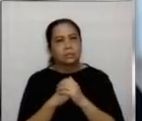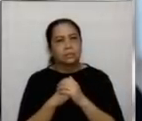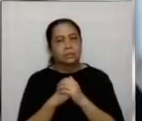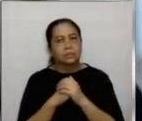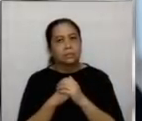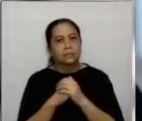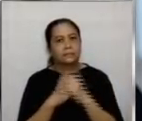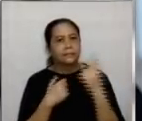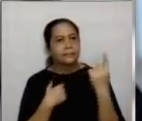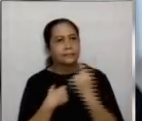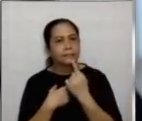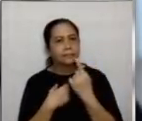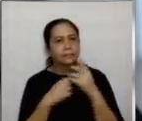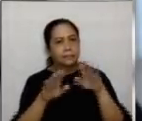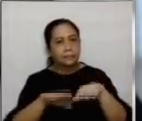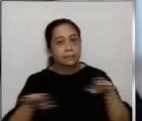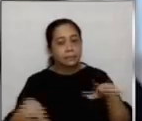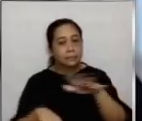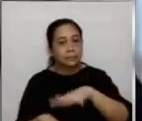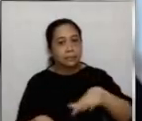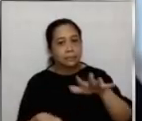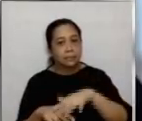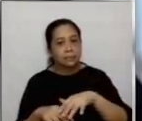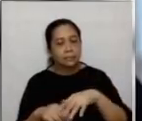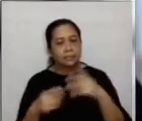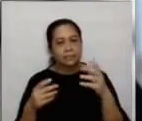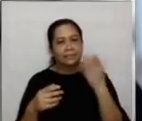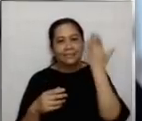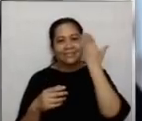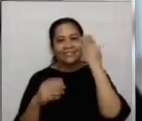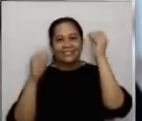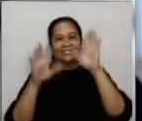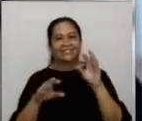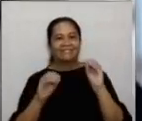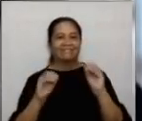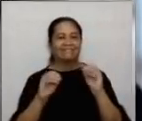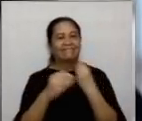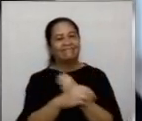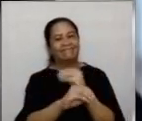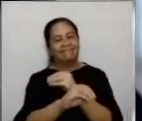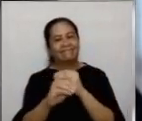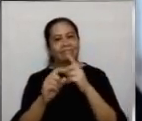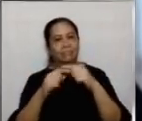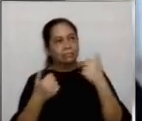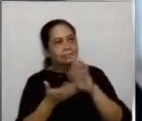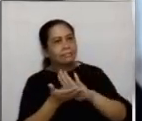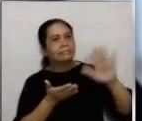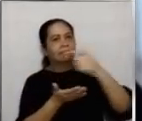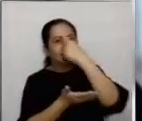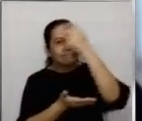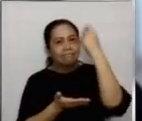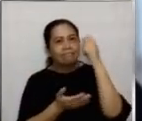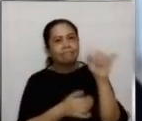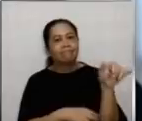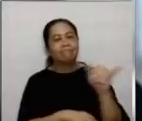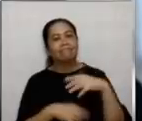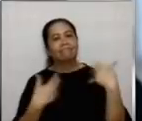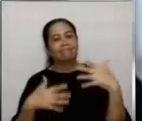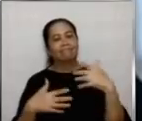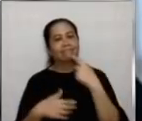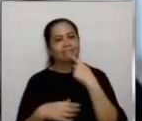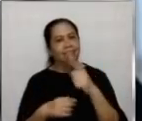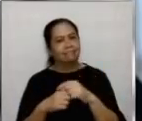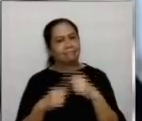Meron po doon mga bata na nag-teacher-teacheran lang ako. Tapos ngayon, mga college graduate na rin po sila. So sabi ko, effective